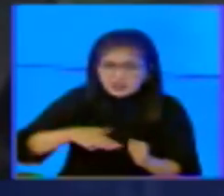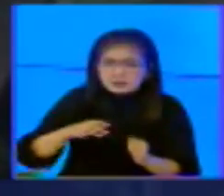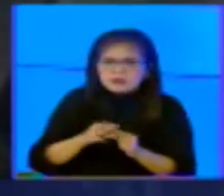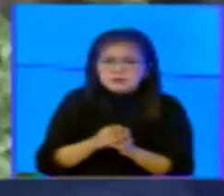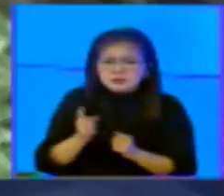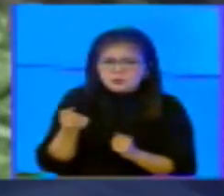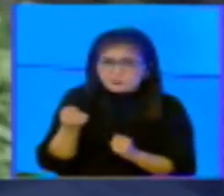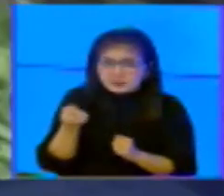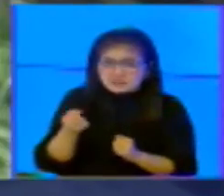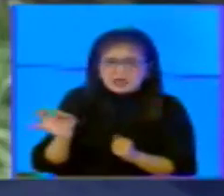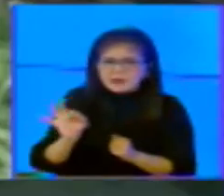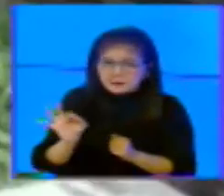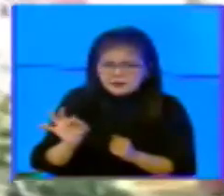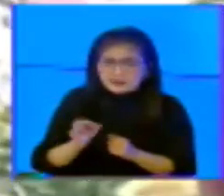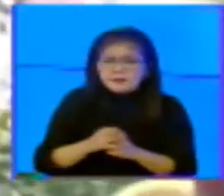ini.